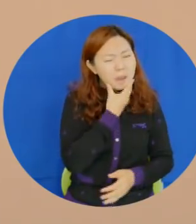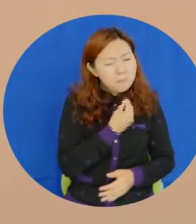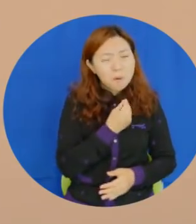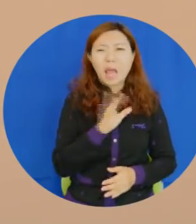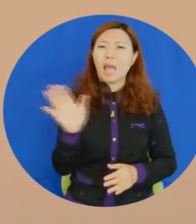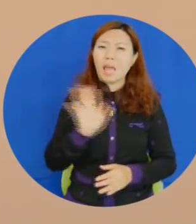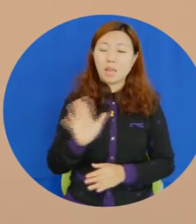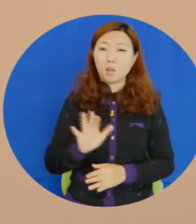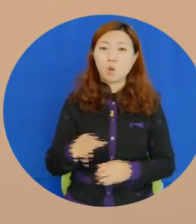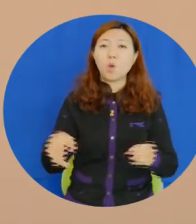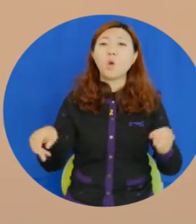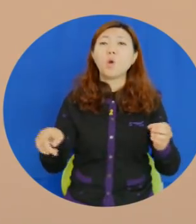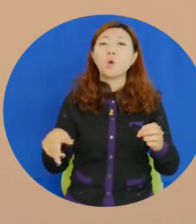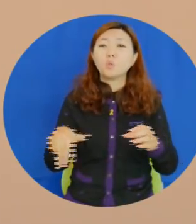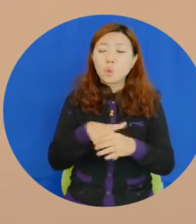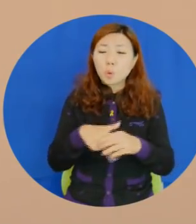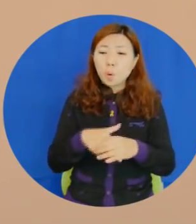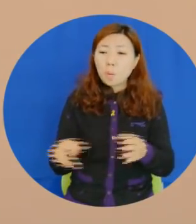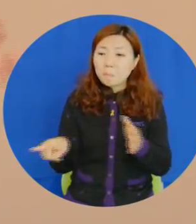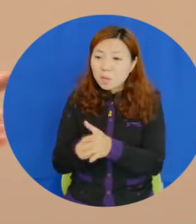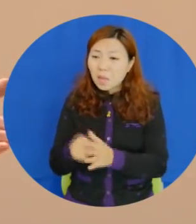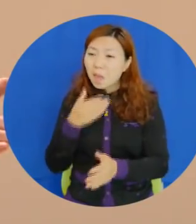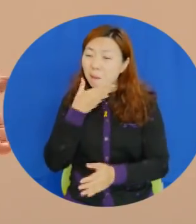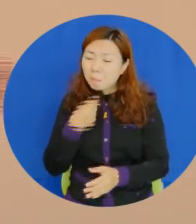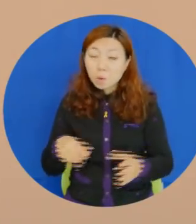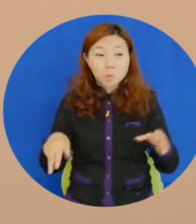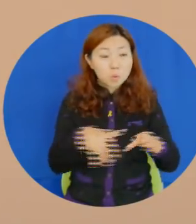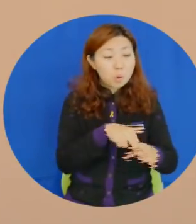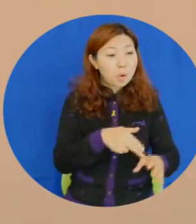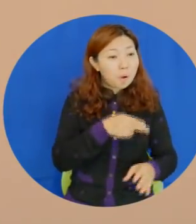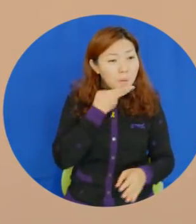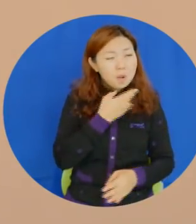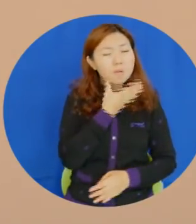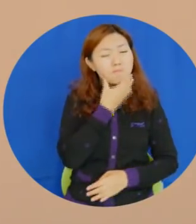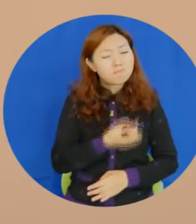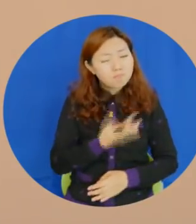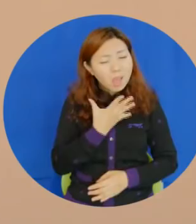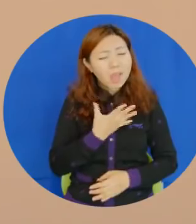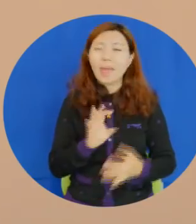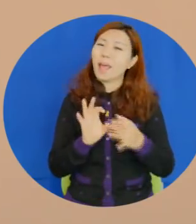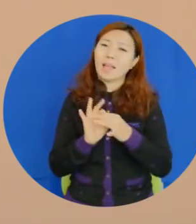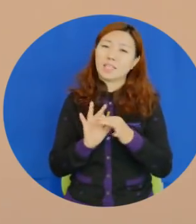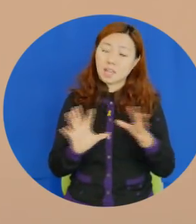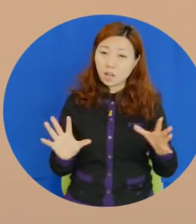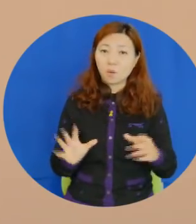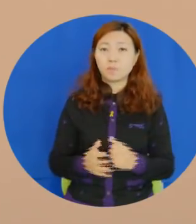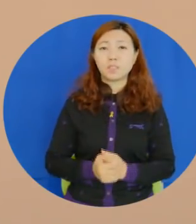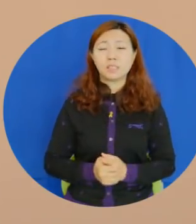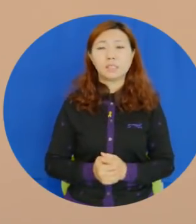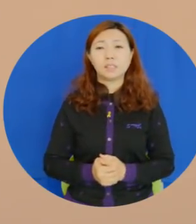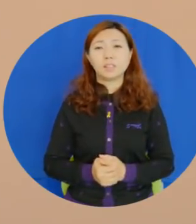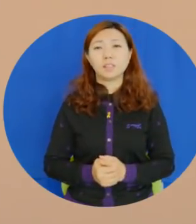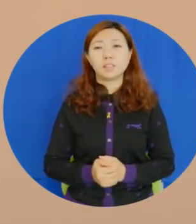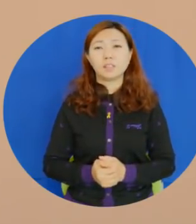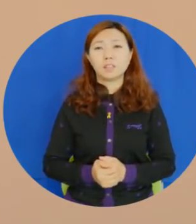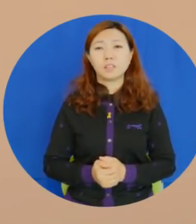불교 믿는다고 안 행복해지는 거 아니고 종교 있는 사람 더 행복해지고 없는 사람 안 행복해지는 문제도 아니기